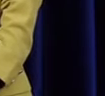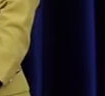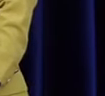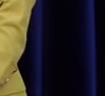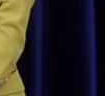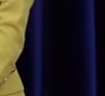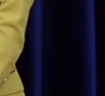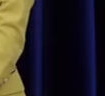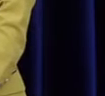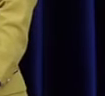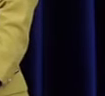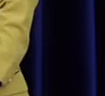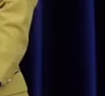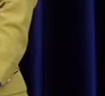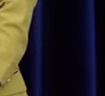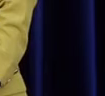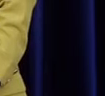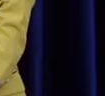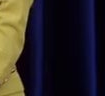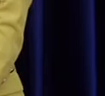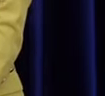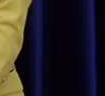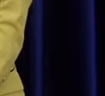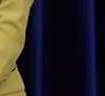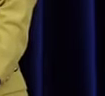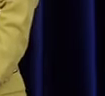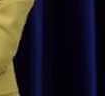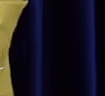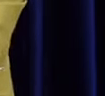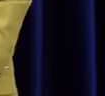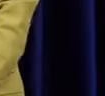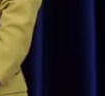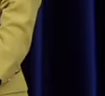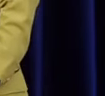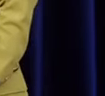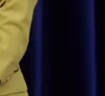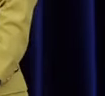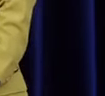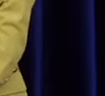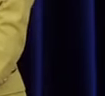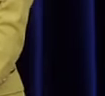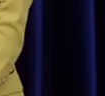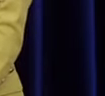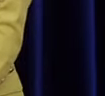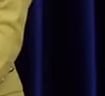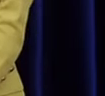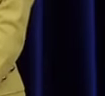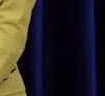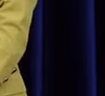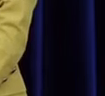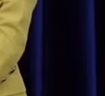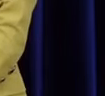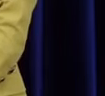Сайн байна уу та бүхэнд энэ өдрийн мэндийг хүргэе. А өнөөдрийн ээлжид зөвлөгөөгөөр бид нар та бүхэнд өсвөр насны хүүхдэд үзүүлэх сэтгэл зүйн дэмжлэгийн